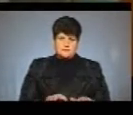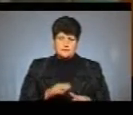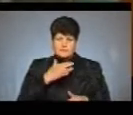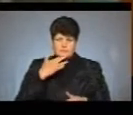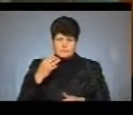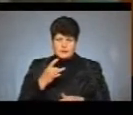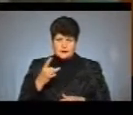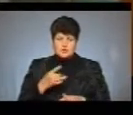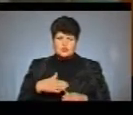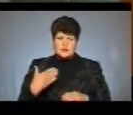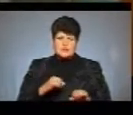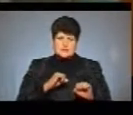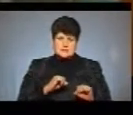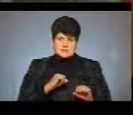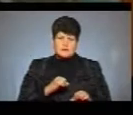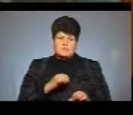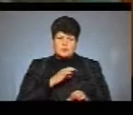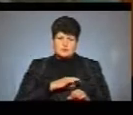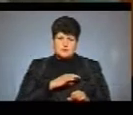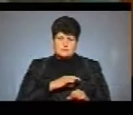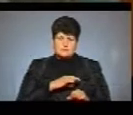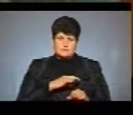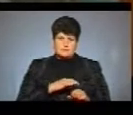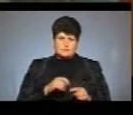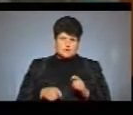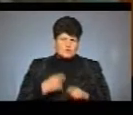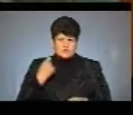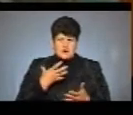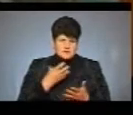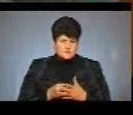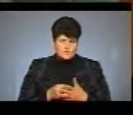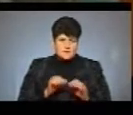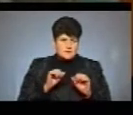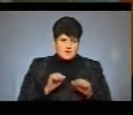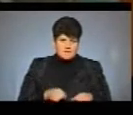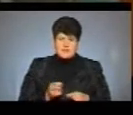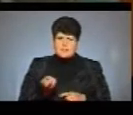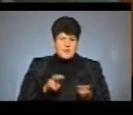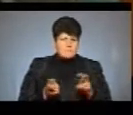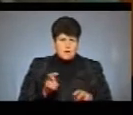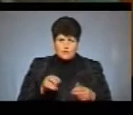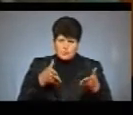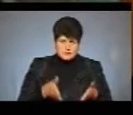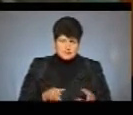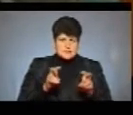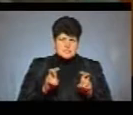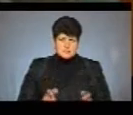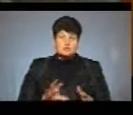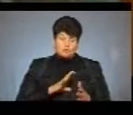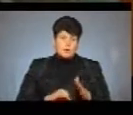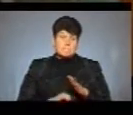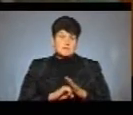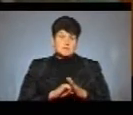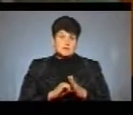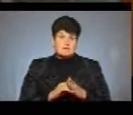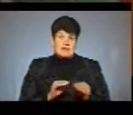Неодноразово сторона захисту зловживає своїми процесуальними правами. Неодноразово сторона захисту лише не з'являлася з того засідання, що були підставою, що було підставою для